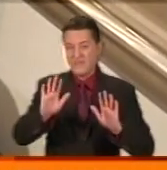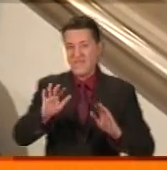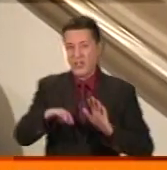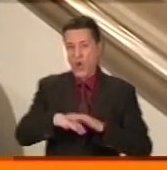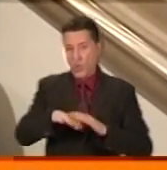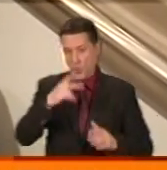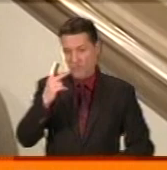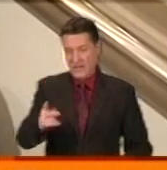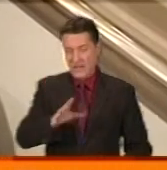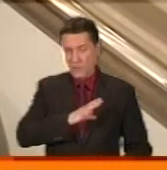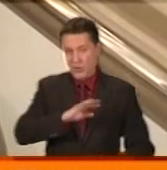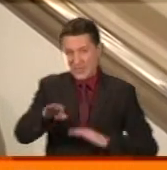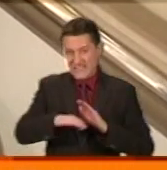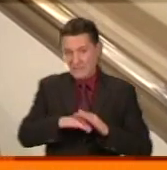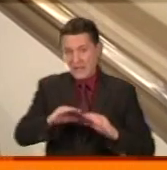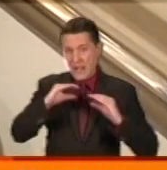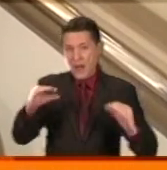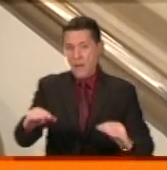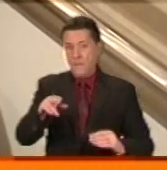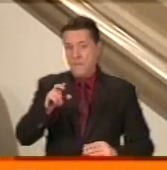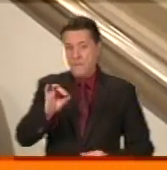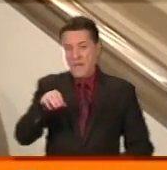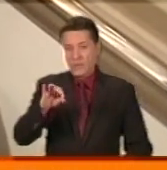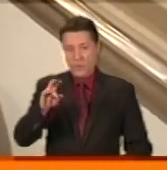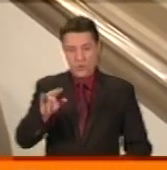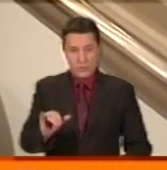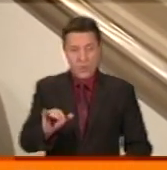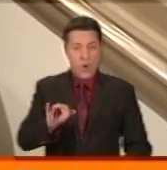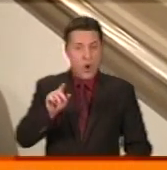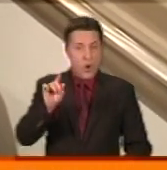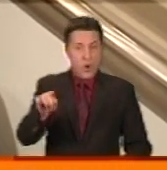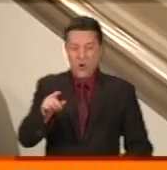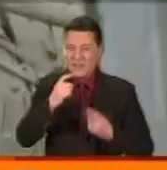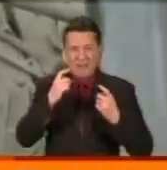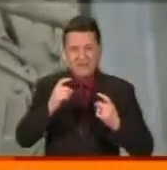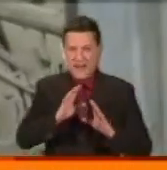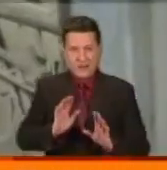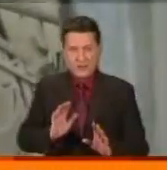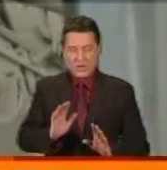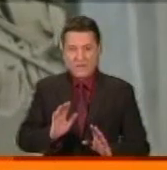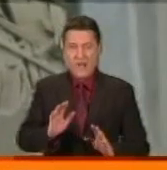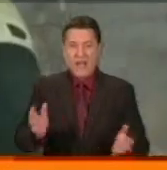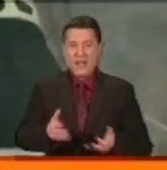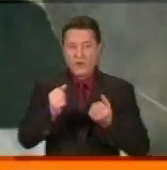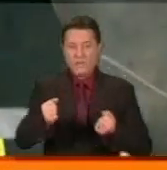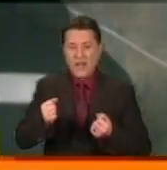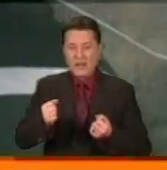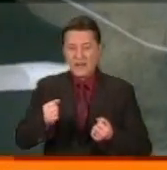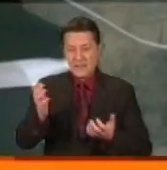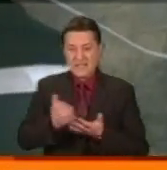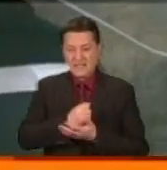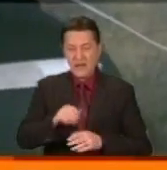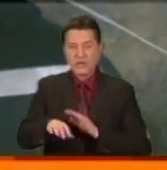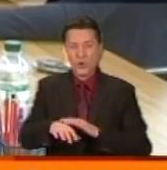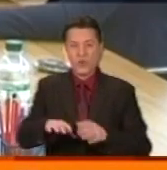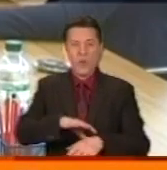було зпід бетону але він ну не кричав рятувальники дісталися руки пульсу не